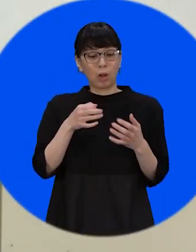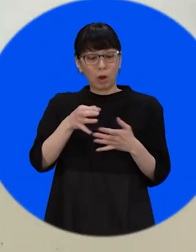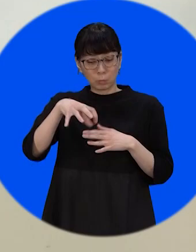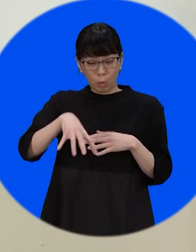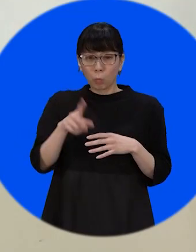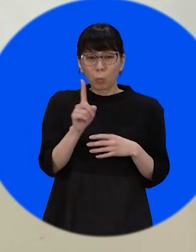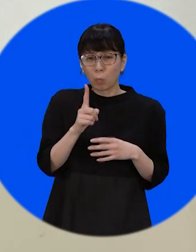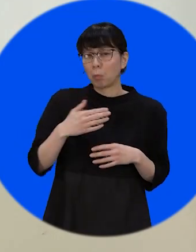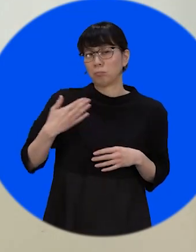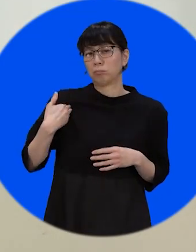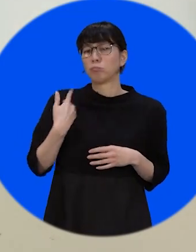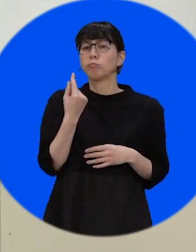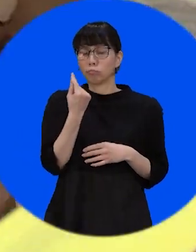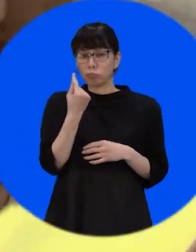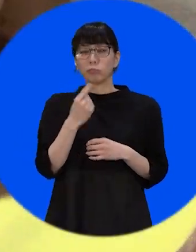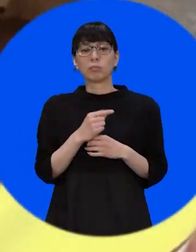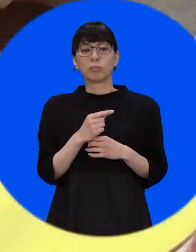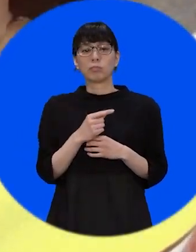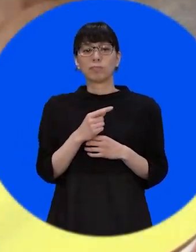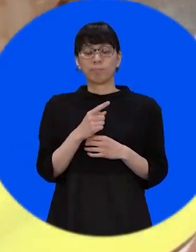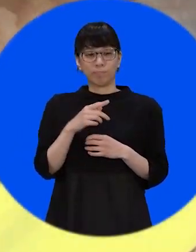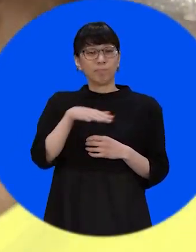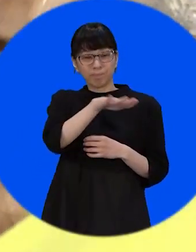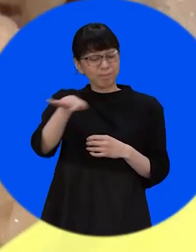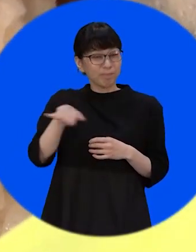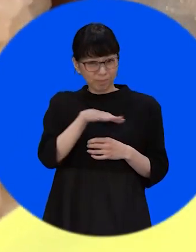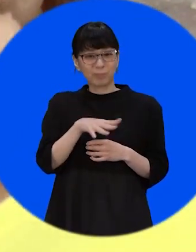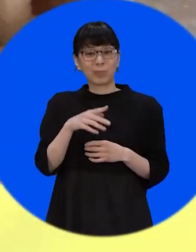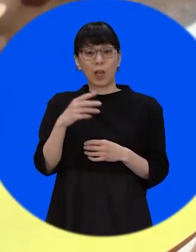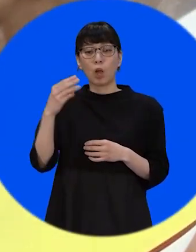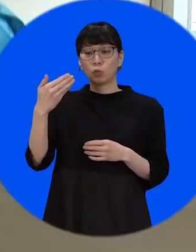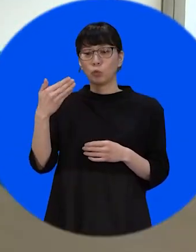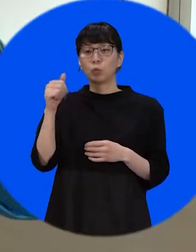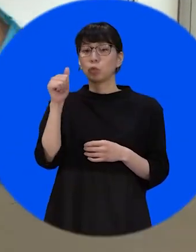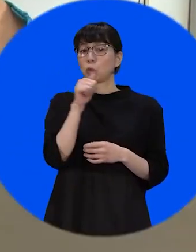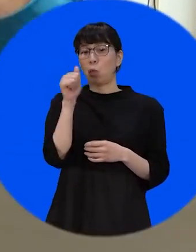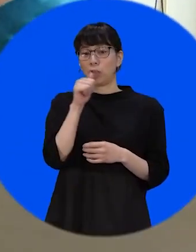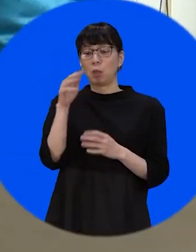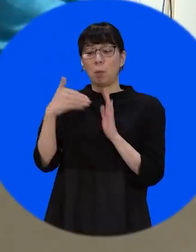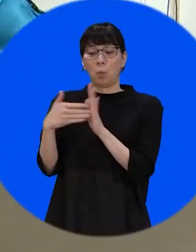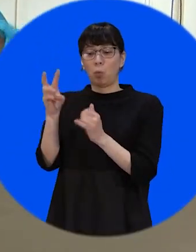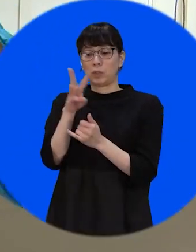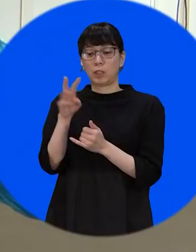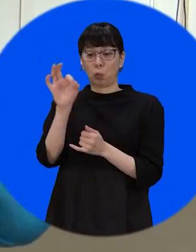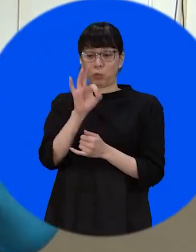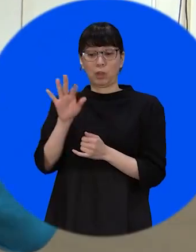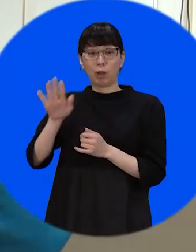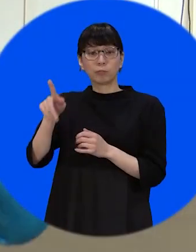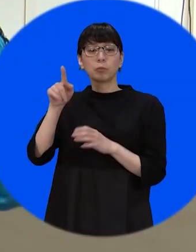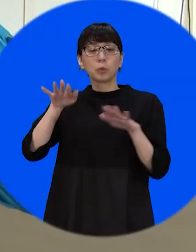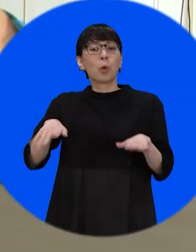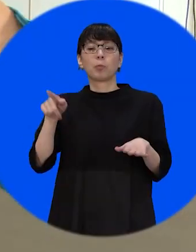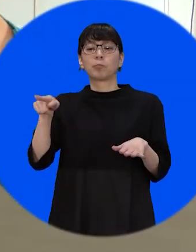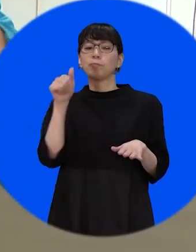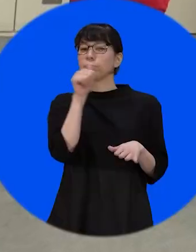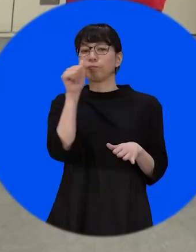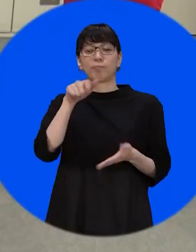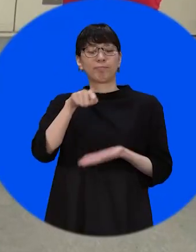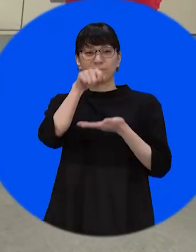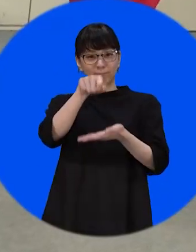揃えたらいいのかわからない、そんな方々のために区が斡旋している防災用品をご紹介します